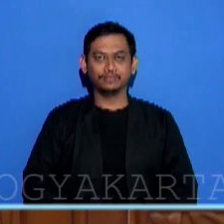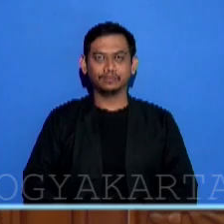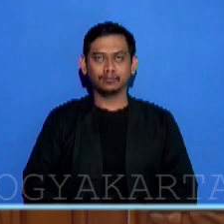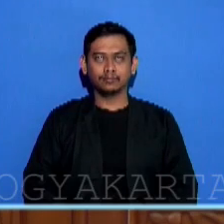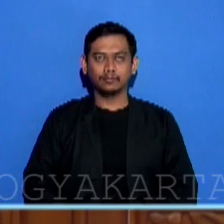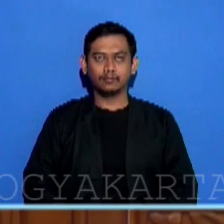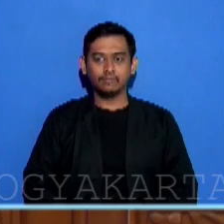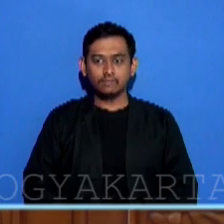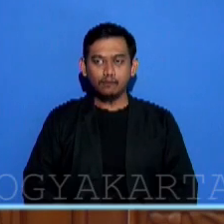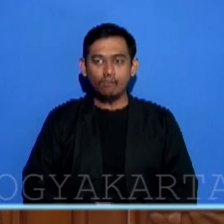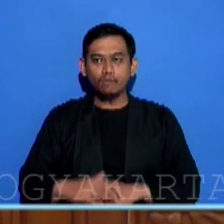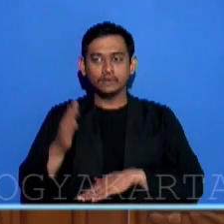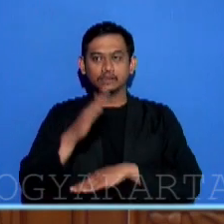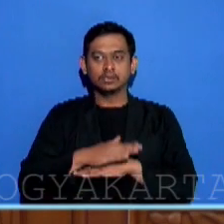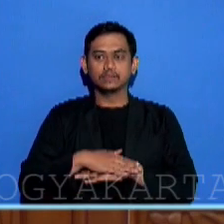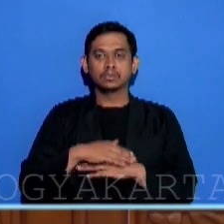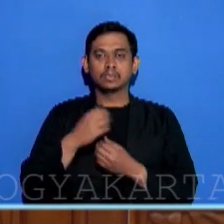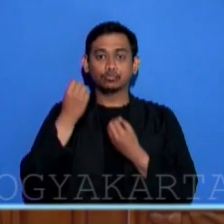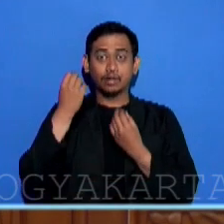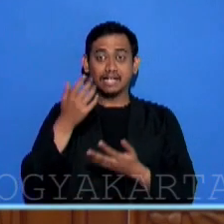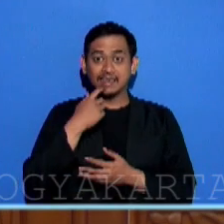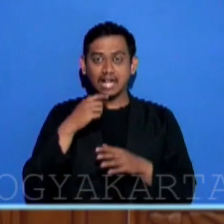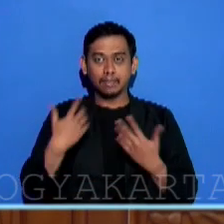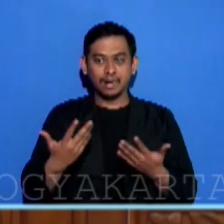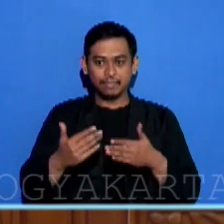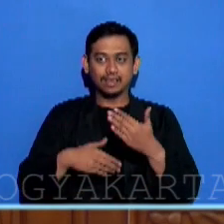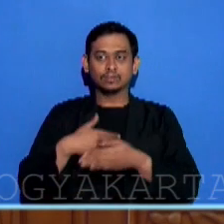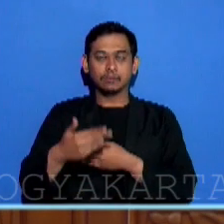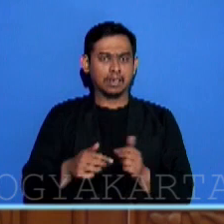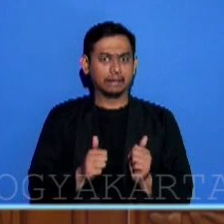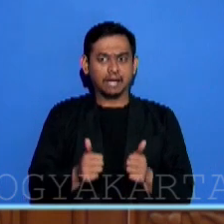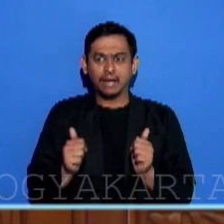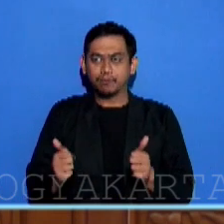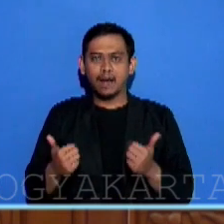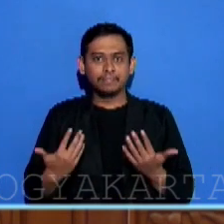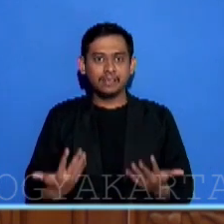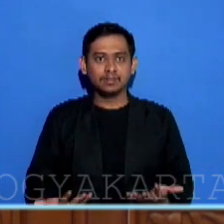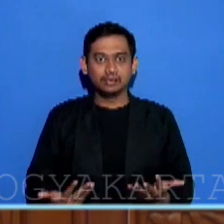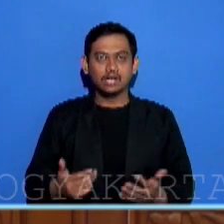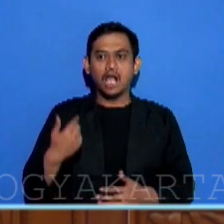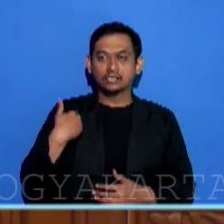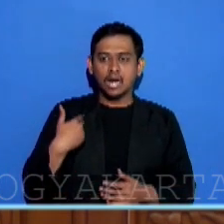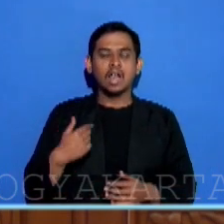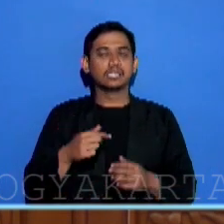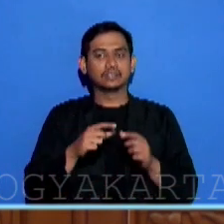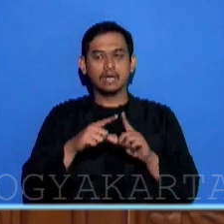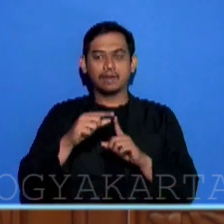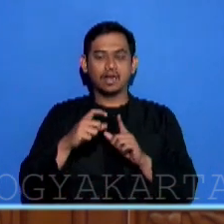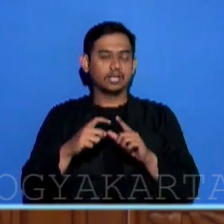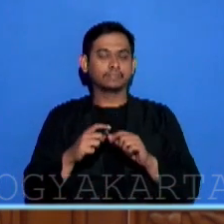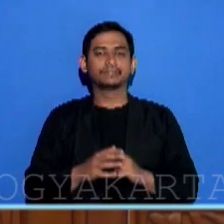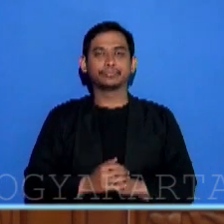pewartesipun para pamirsos namung ktien Kani Pras setunggal ketokan deling SAG